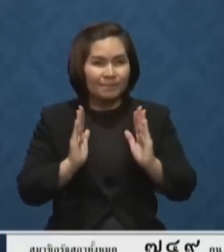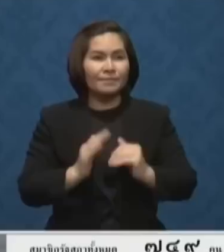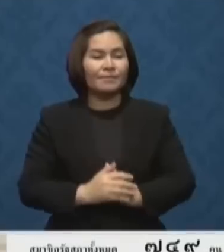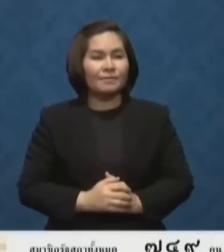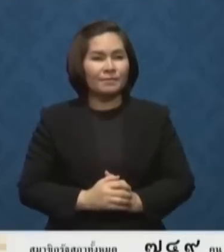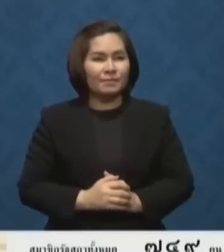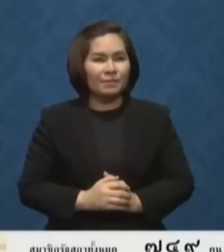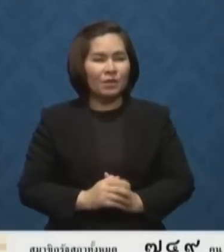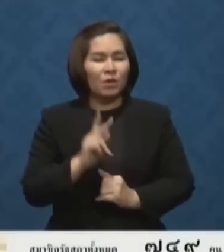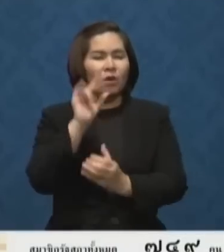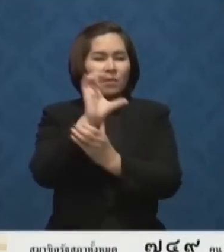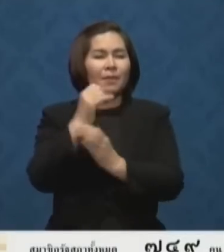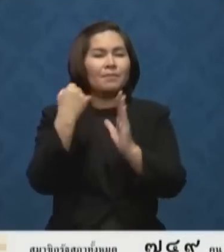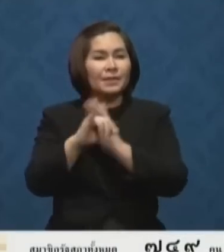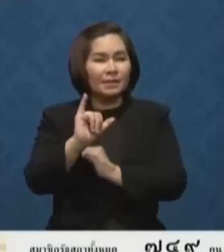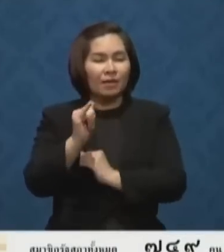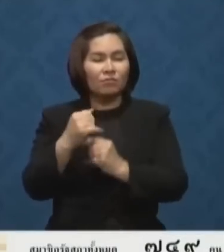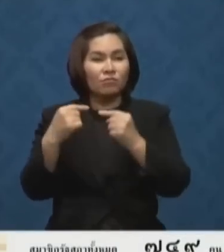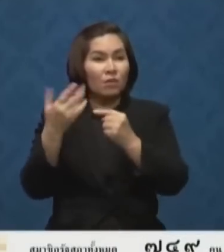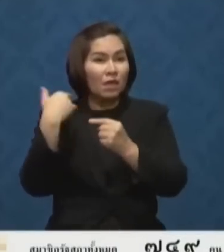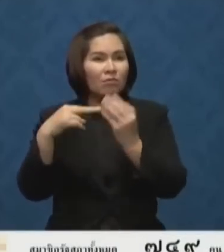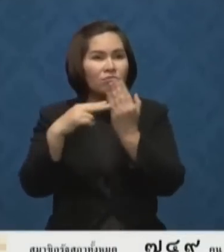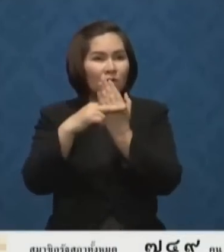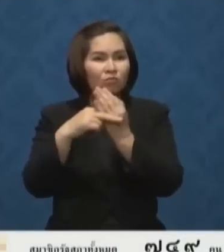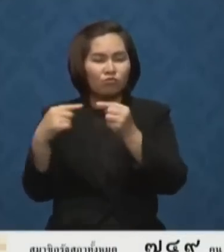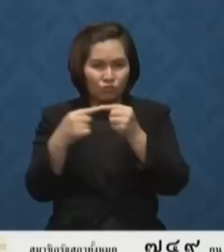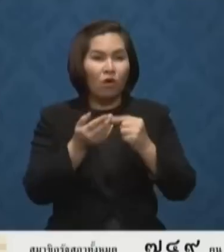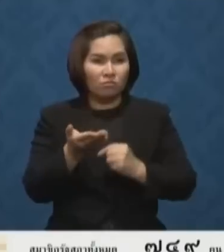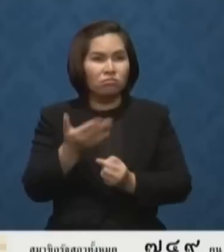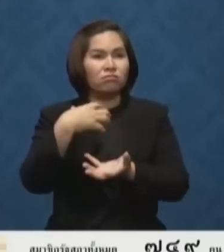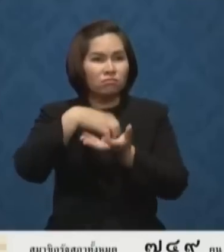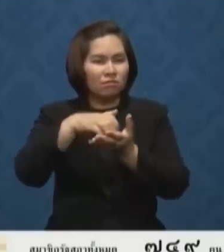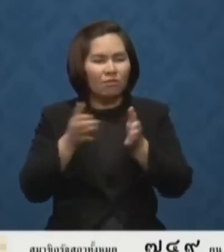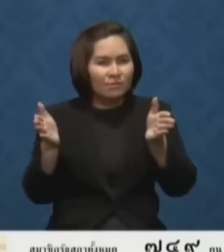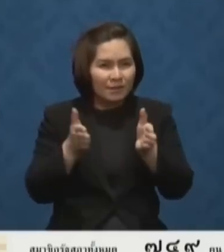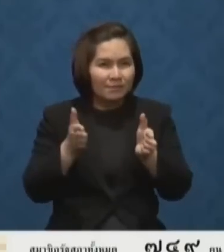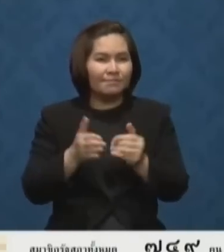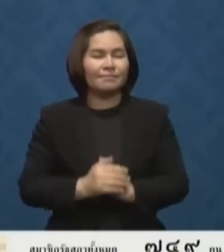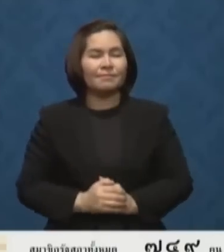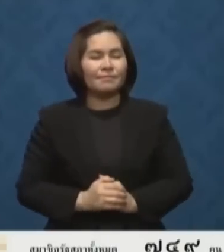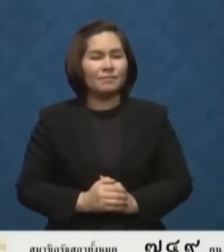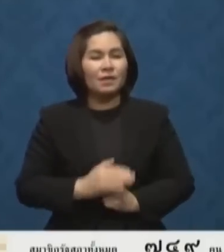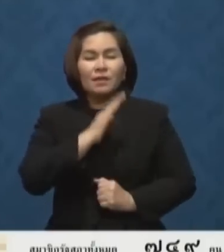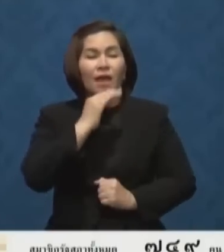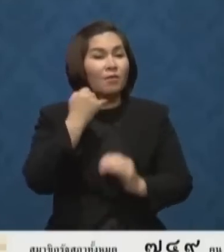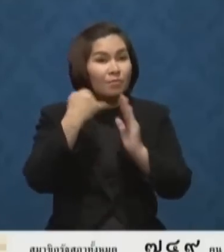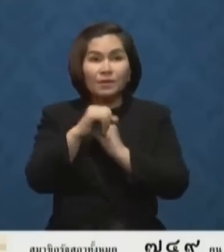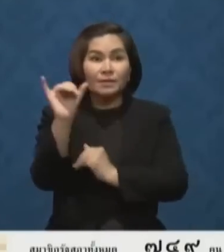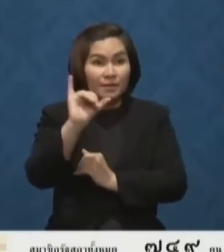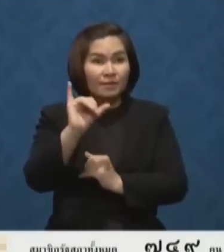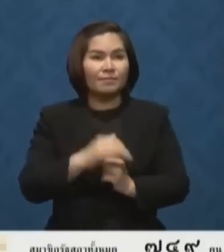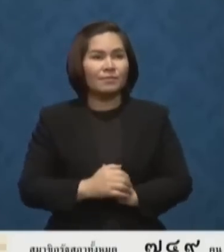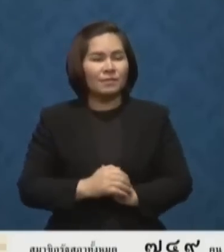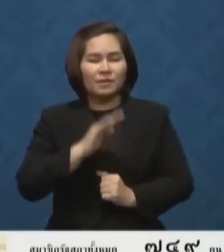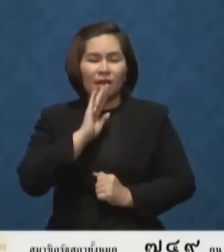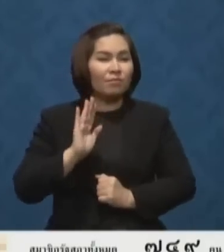ก็ยงไมผขอบัครับตอสน ครียว ถาเพื่อยัไมผิดข้อบัครับถ้าเพื่อยว่